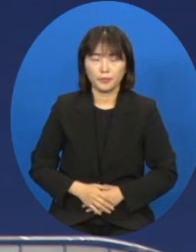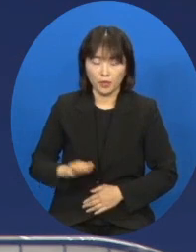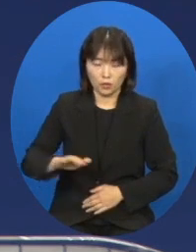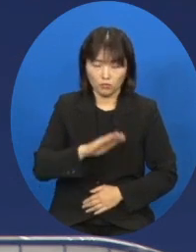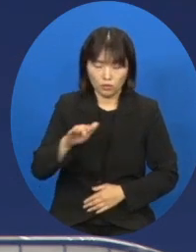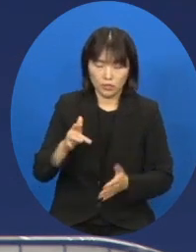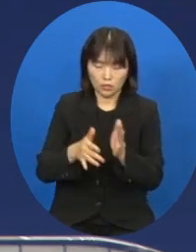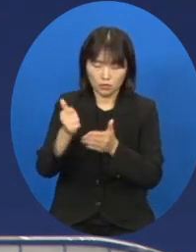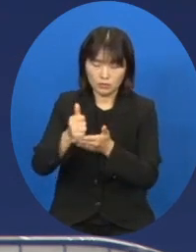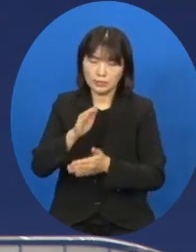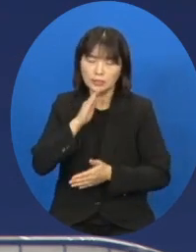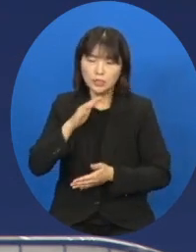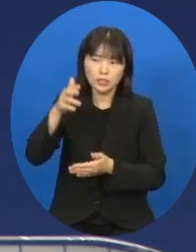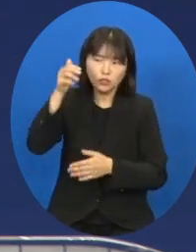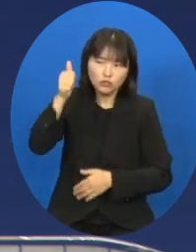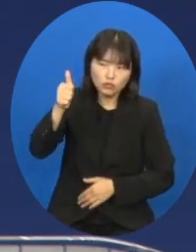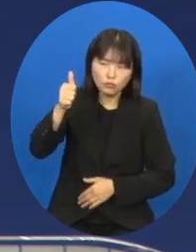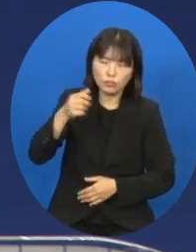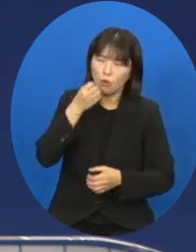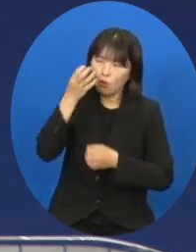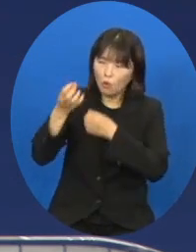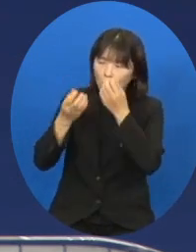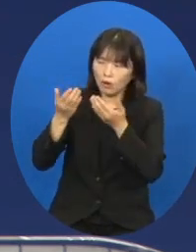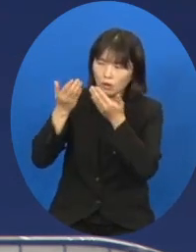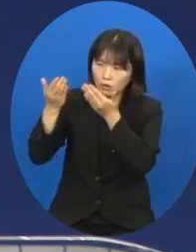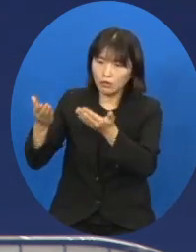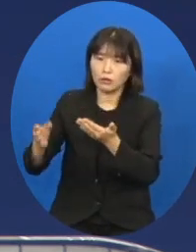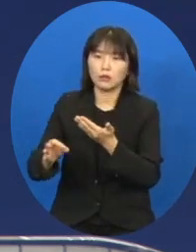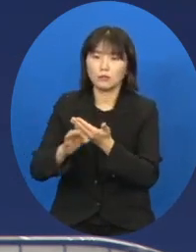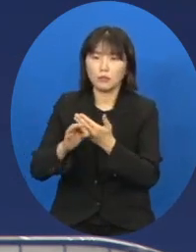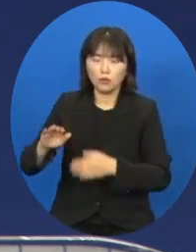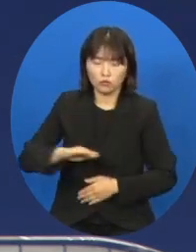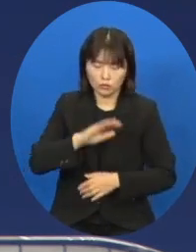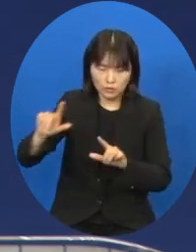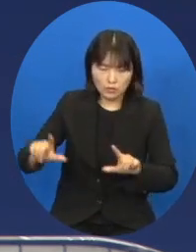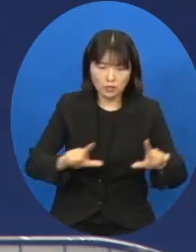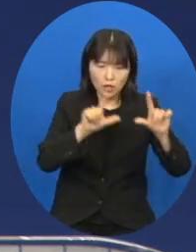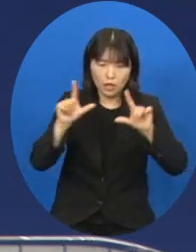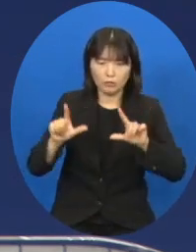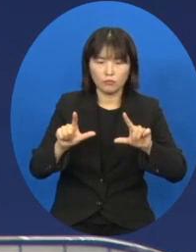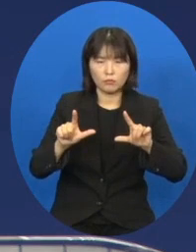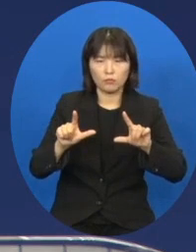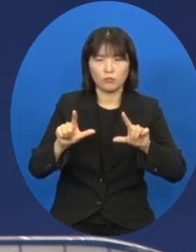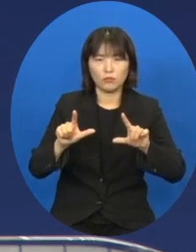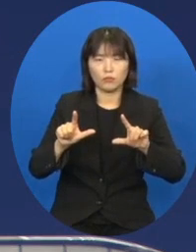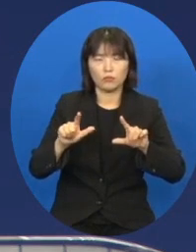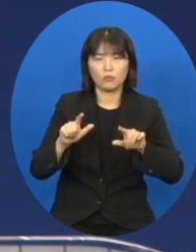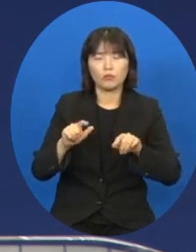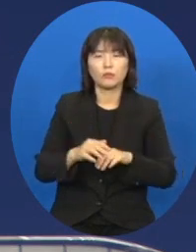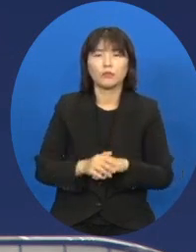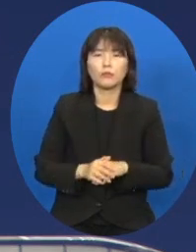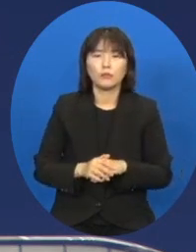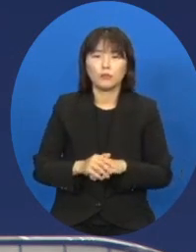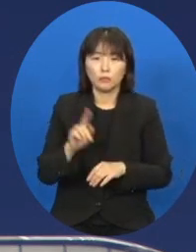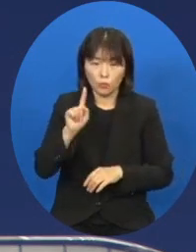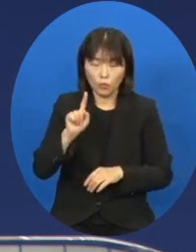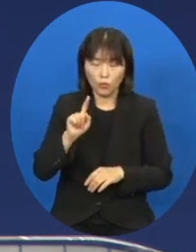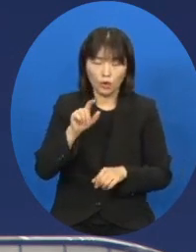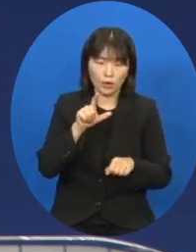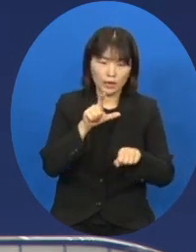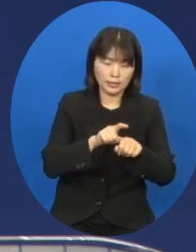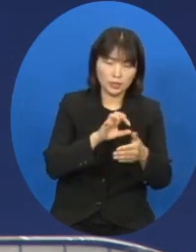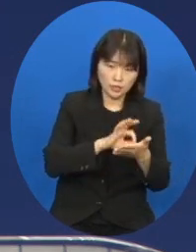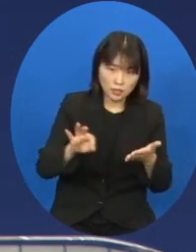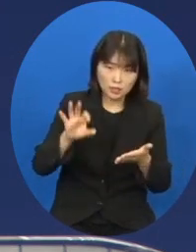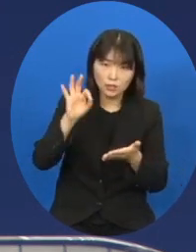우리가 예수님을 진짜 주님이라고 고백한다면 우리의 삶도 그렇게 해야 하는 거예요. 시간을 쓰든 돈을